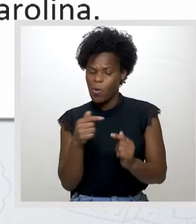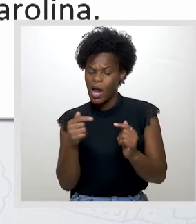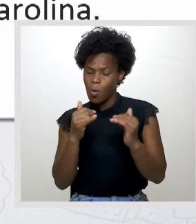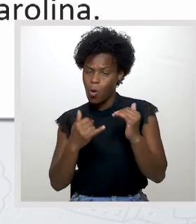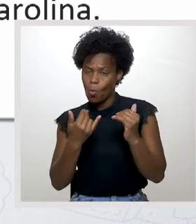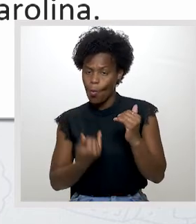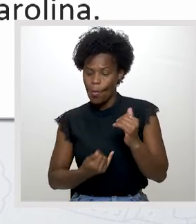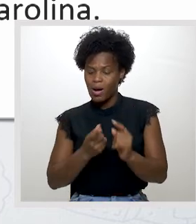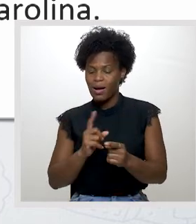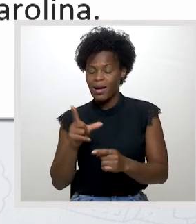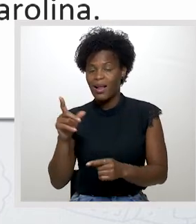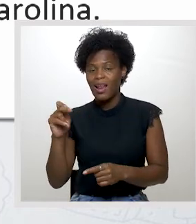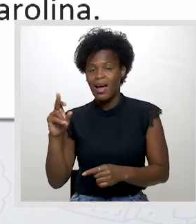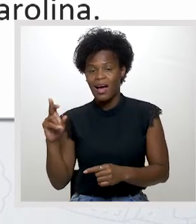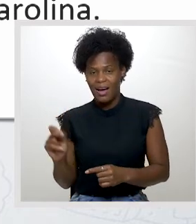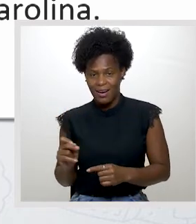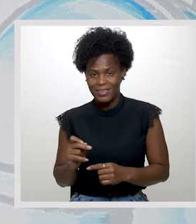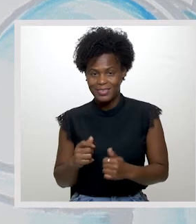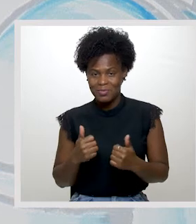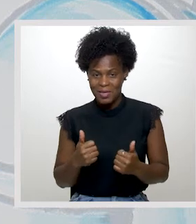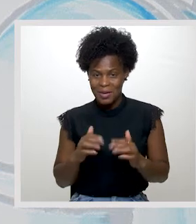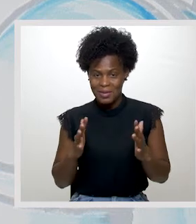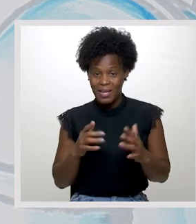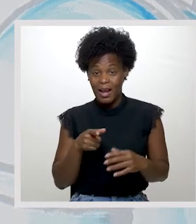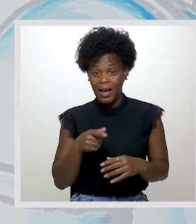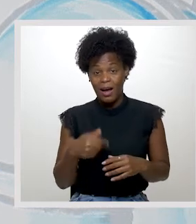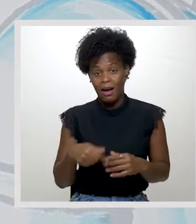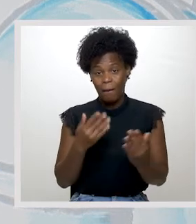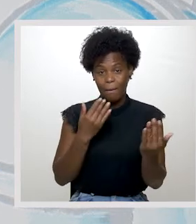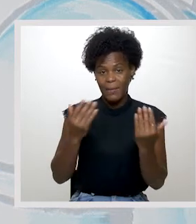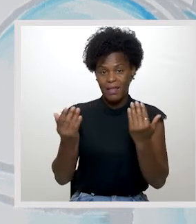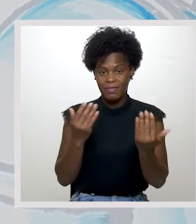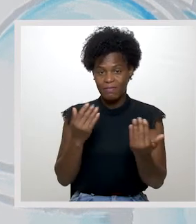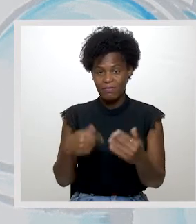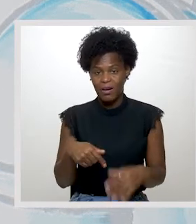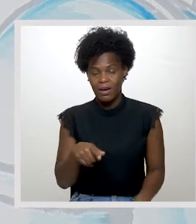maigre que Lara. Très bien. Ici, on a donc le comparatif